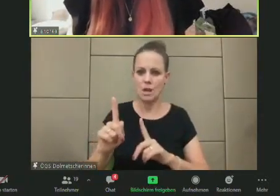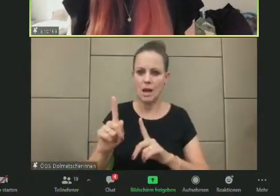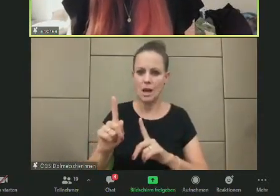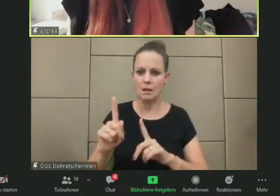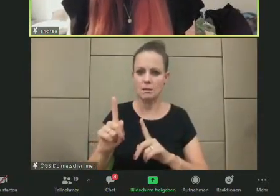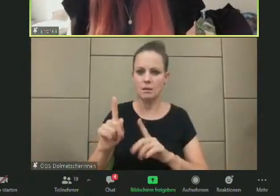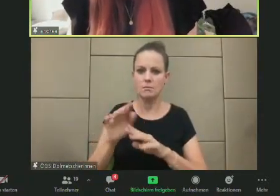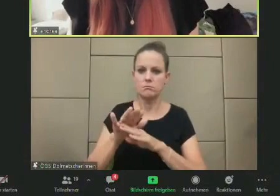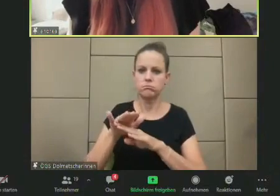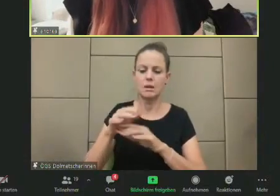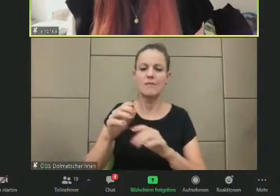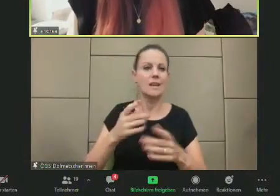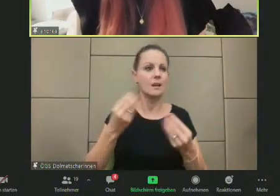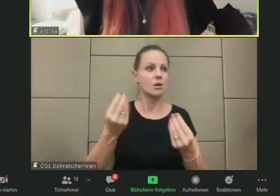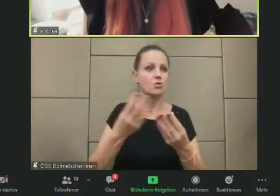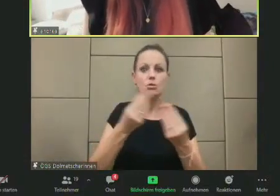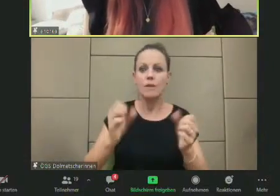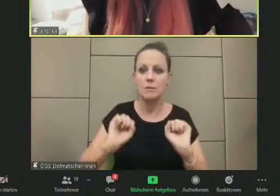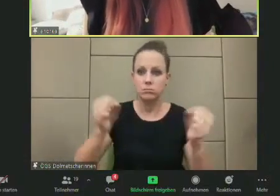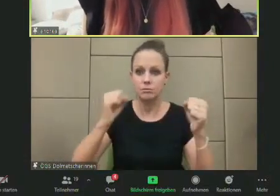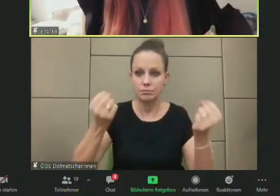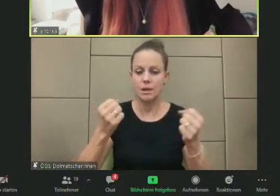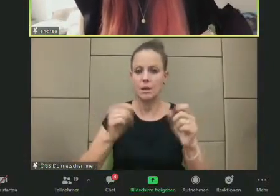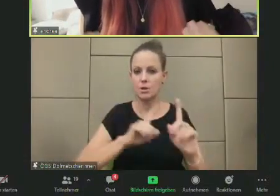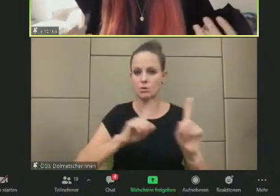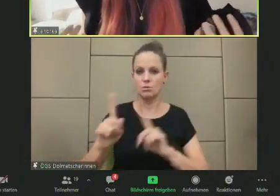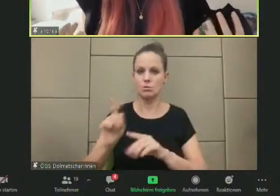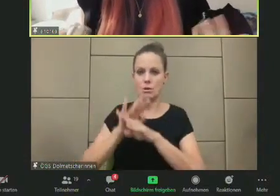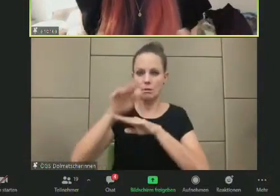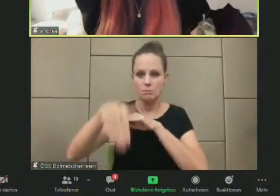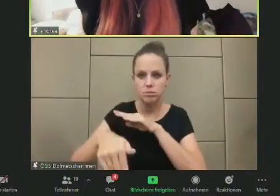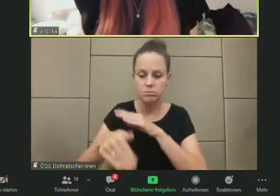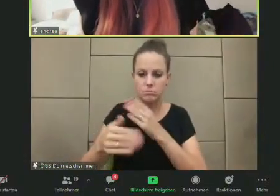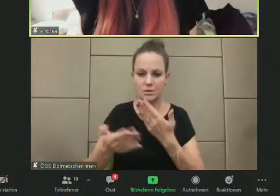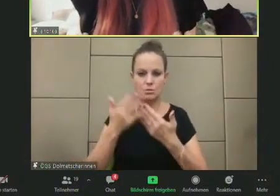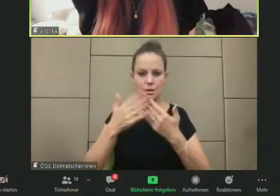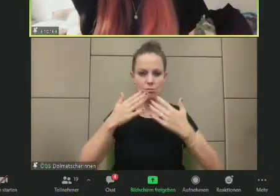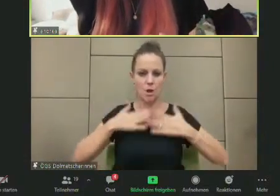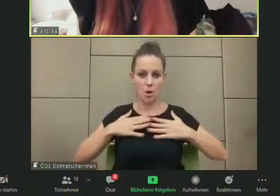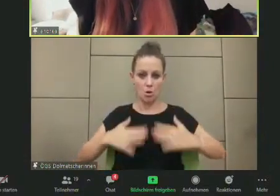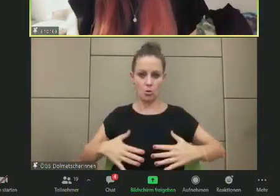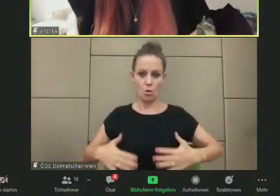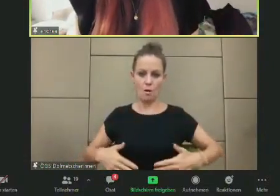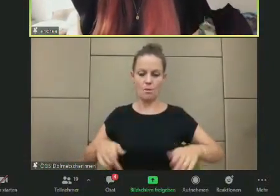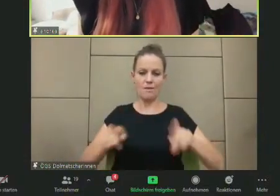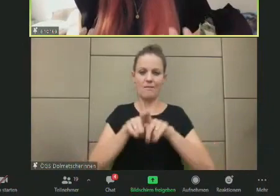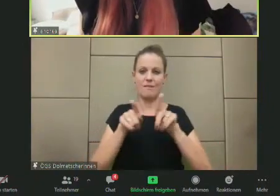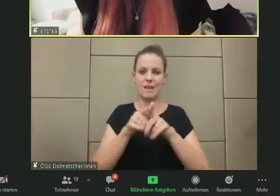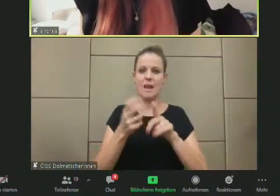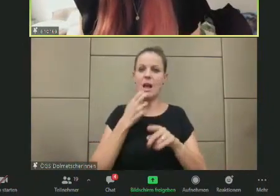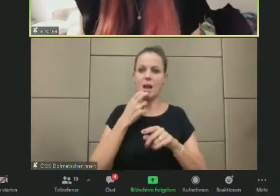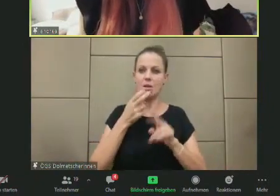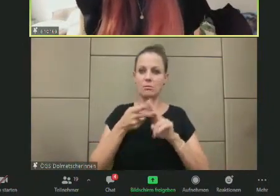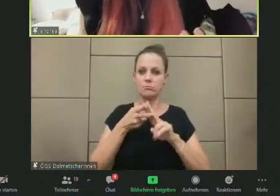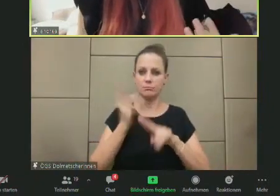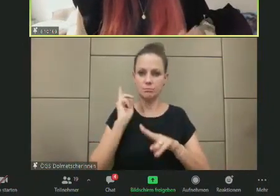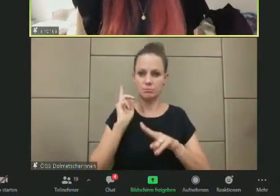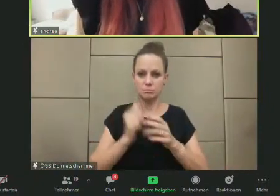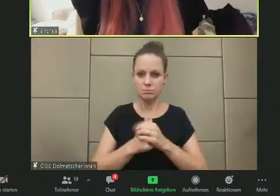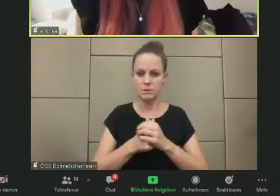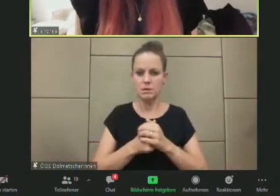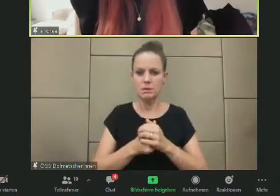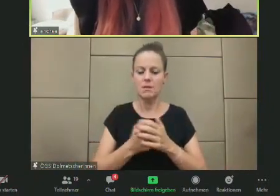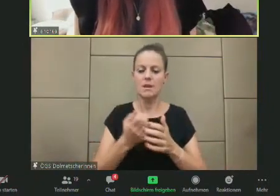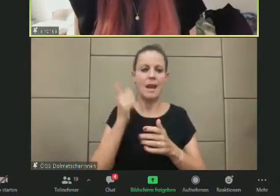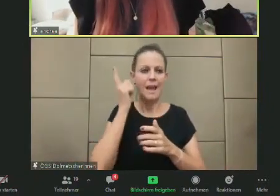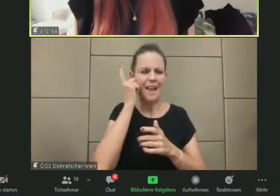zu viel Aktivität. Das kann man sich in etwa so vorstellen, als wäre dein Körper ein kaputter Akku. Wie bei einem Handy, das schon sehr viele Jahre